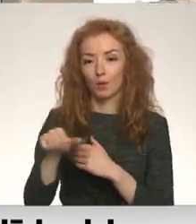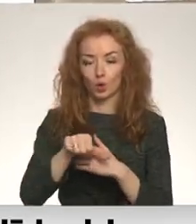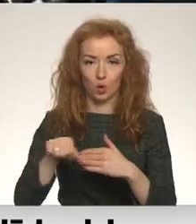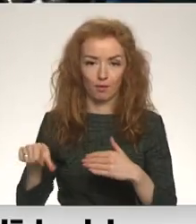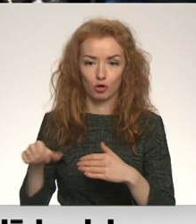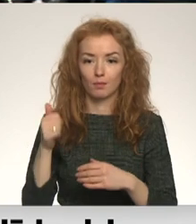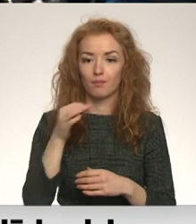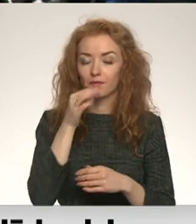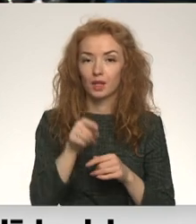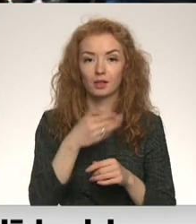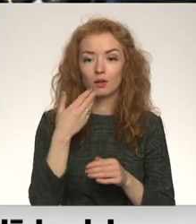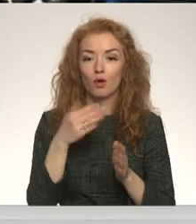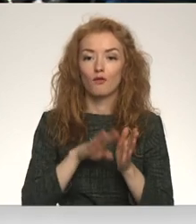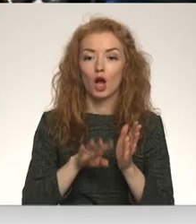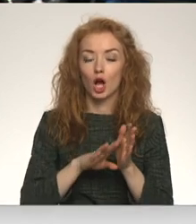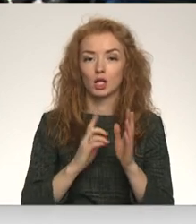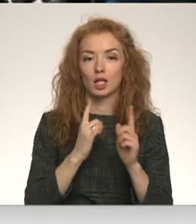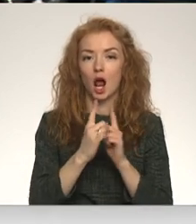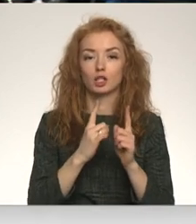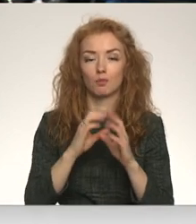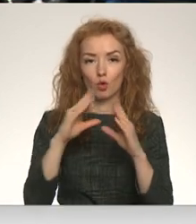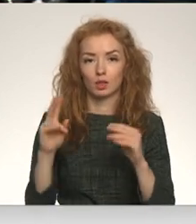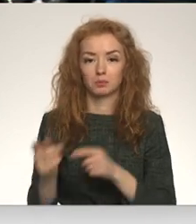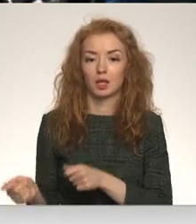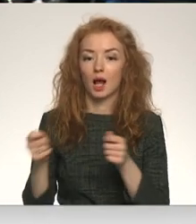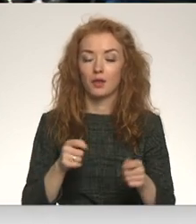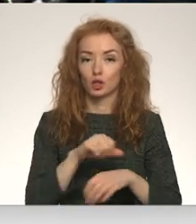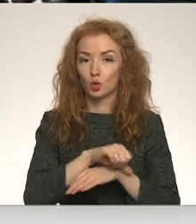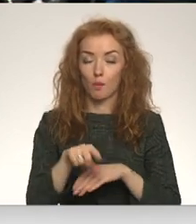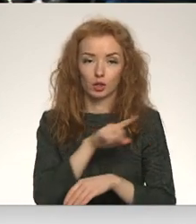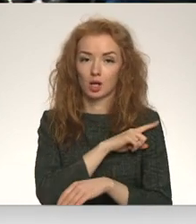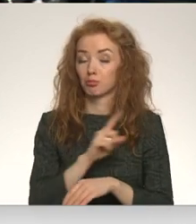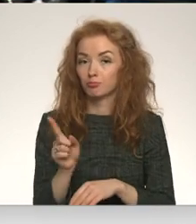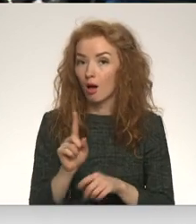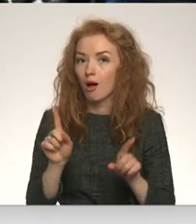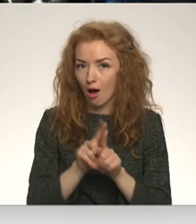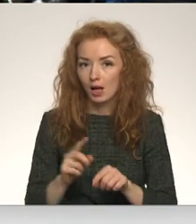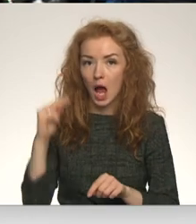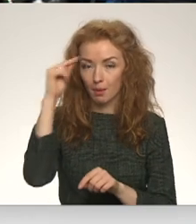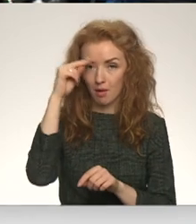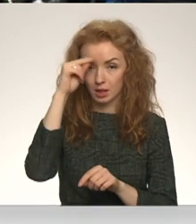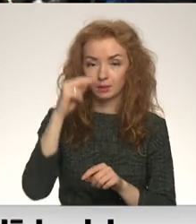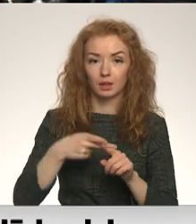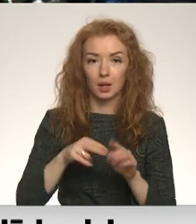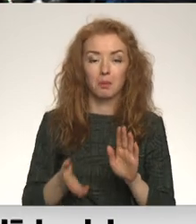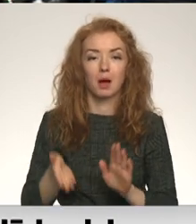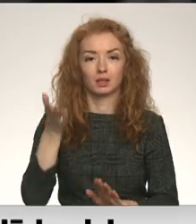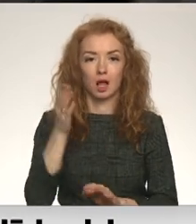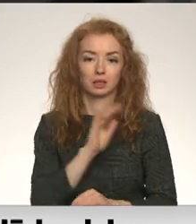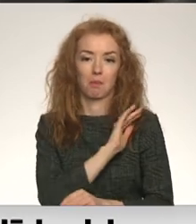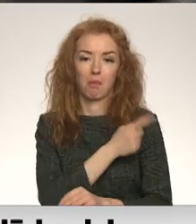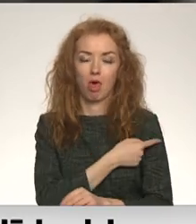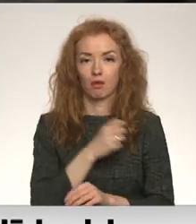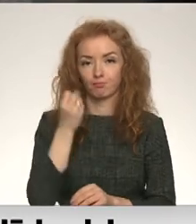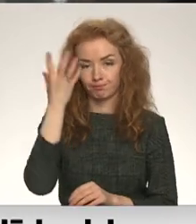nevis vienkārši transports, kas tiek piegādāts Latvijas robežsardzē, bet arī apmācības, kas būtiski cels robežsardzes kapacitāti.